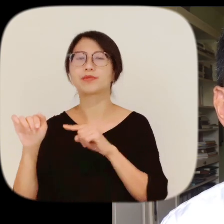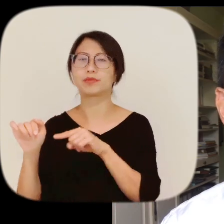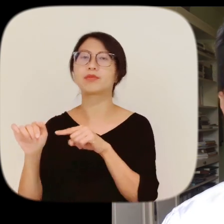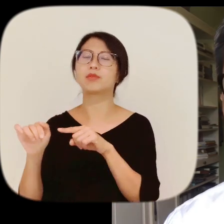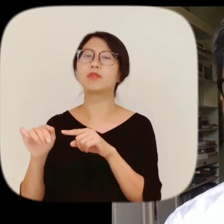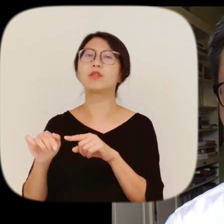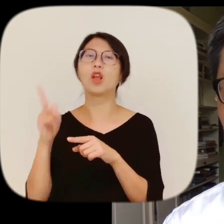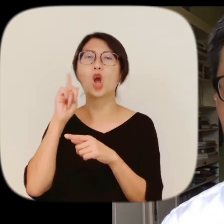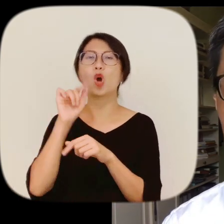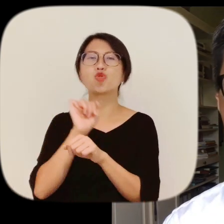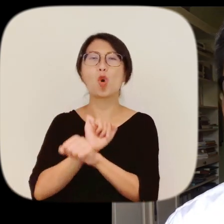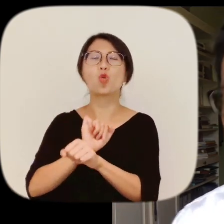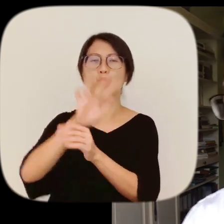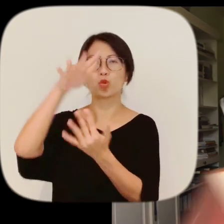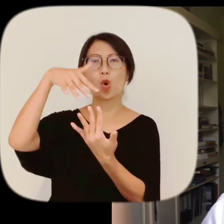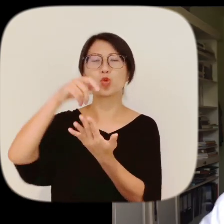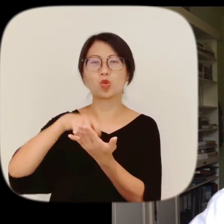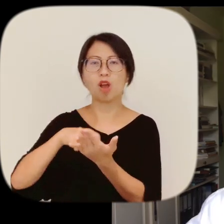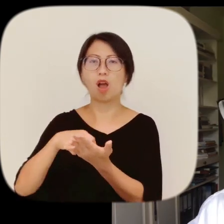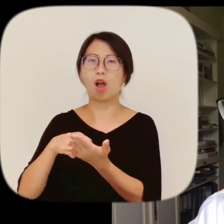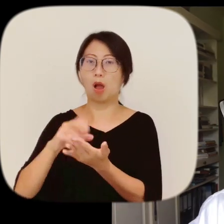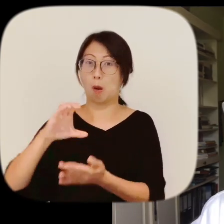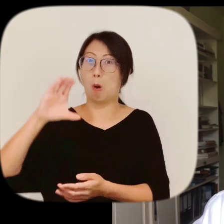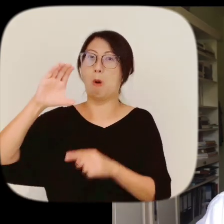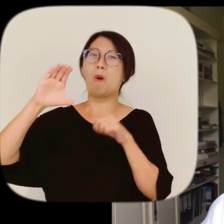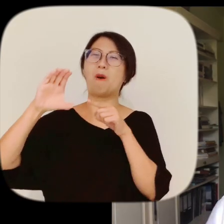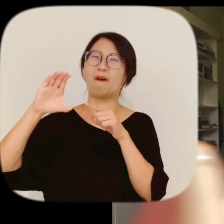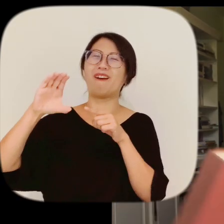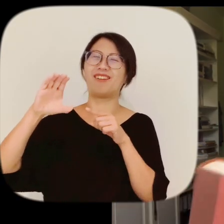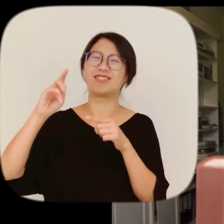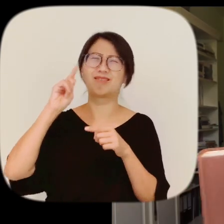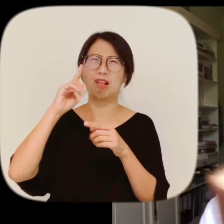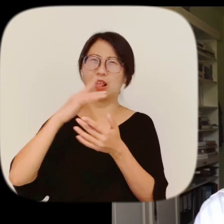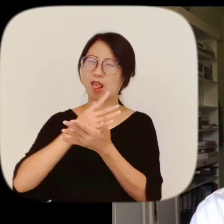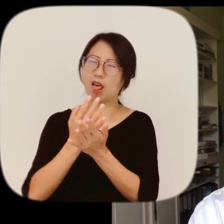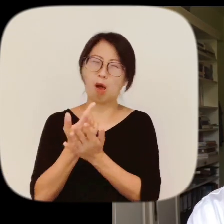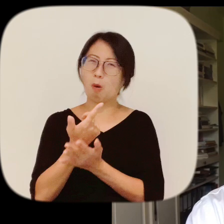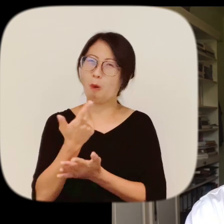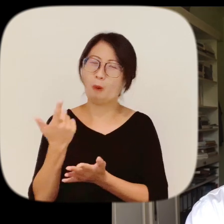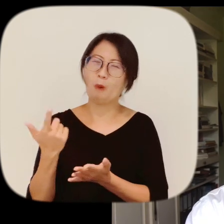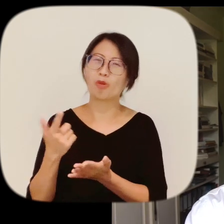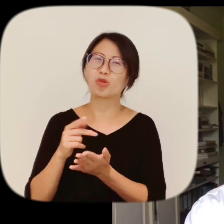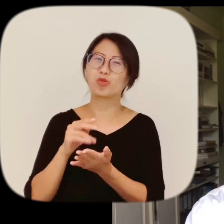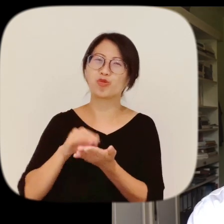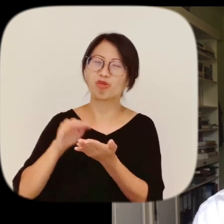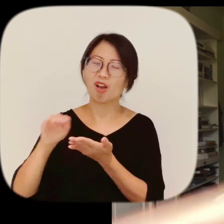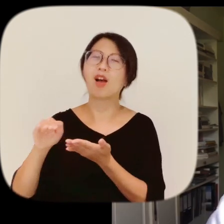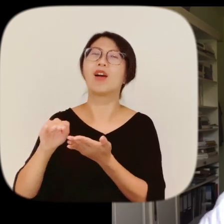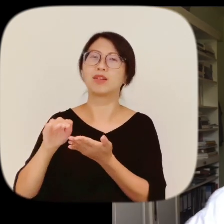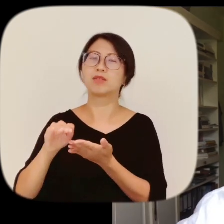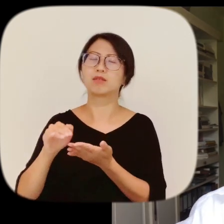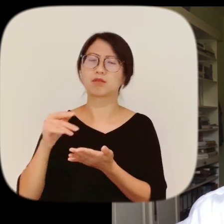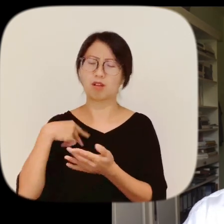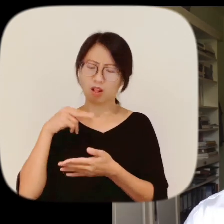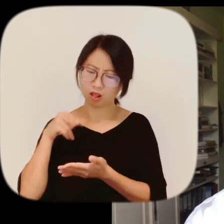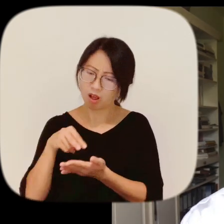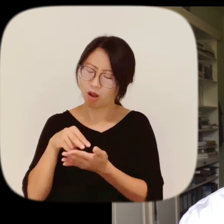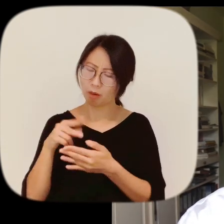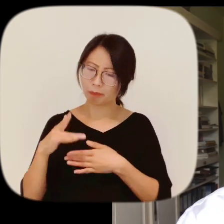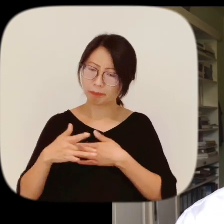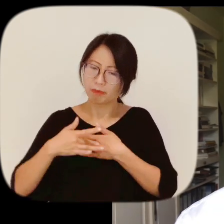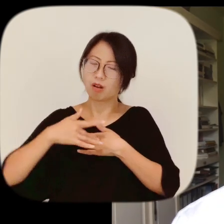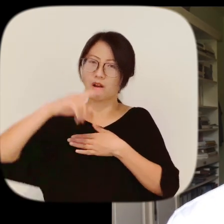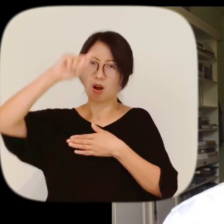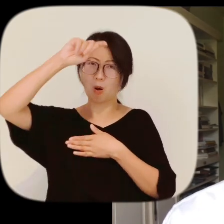加》这个《欲宗书》这本书都挺厚的很多百封信的那么我以前看